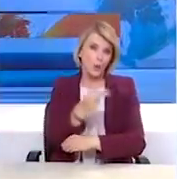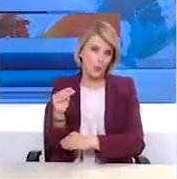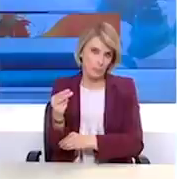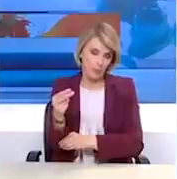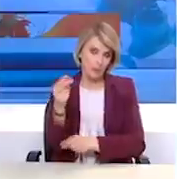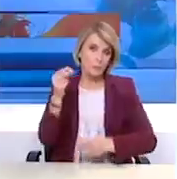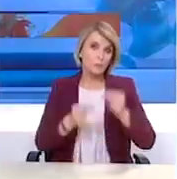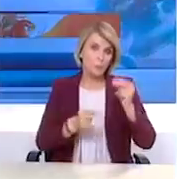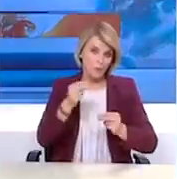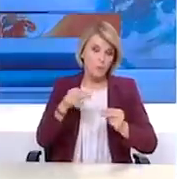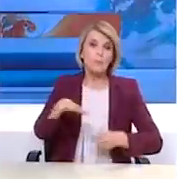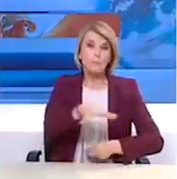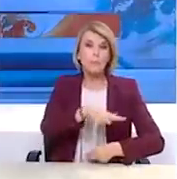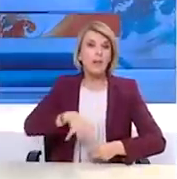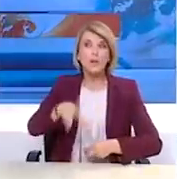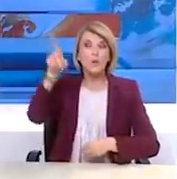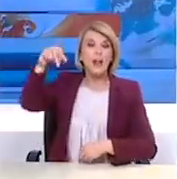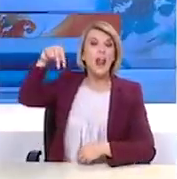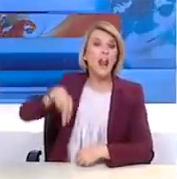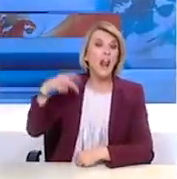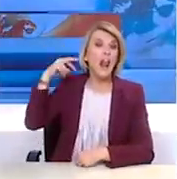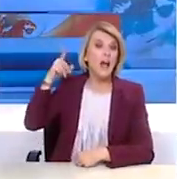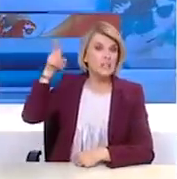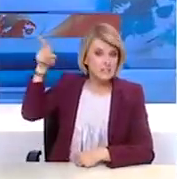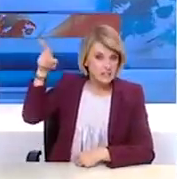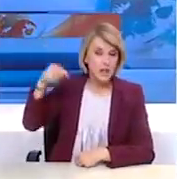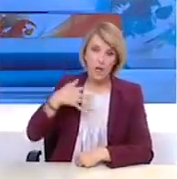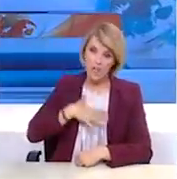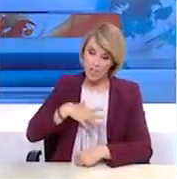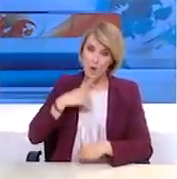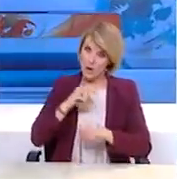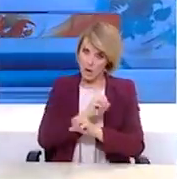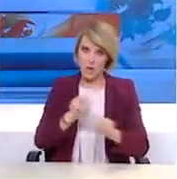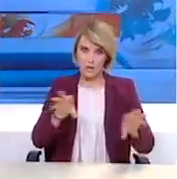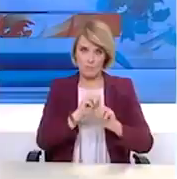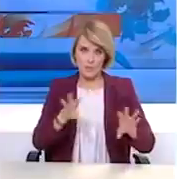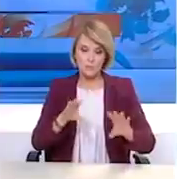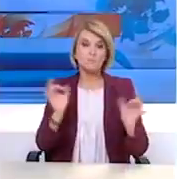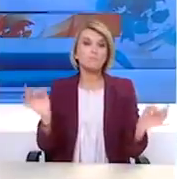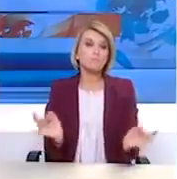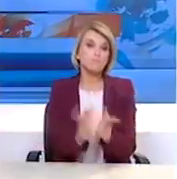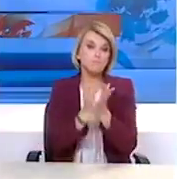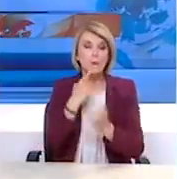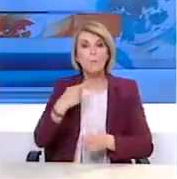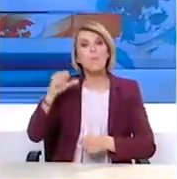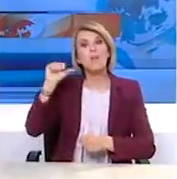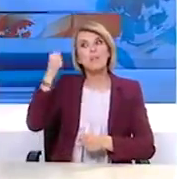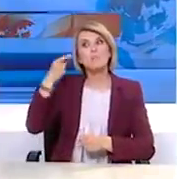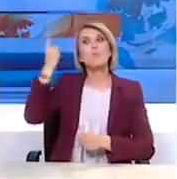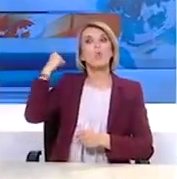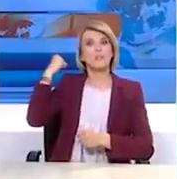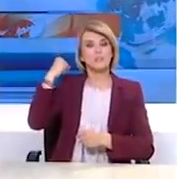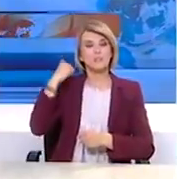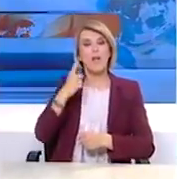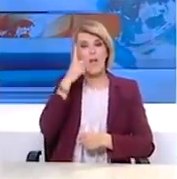συγκεκριμένη κατάσταση στην περιοχή της Λάρισας, για την οποία θα ήθελα να σε ενημερώσω. Όπως ξέρετε, είχαμε ένα κρούσμα προχθές θετικό